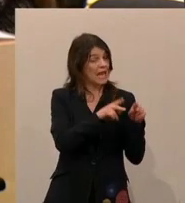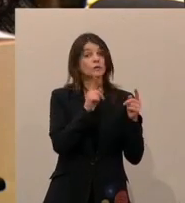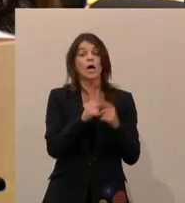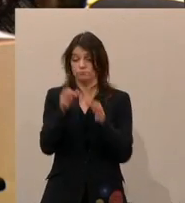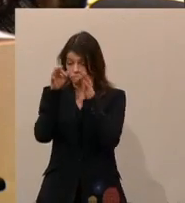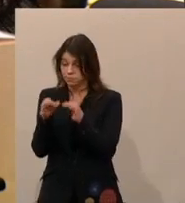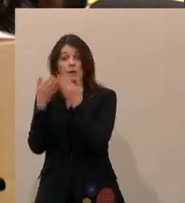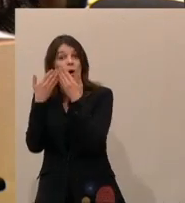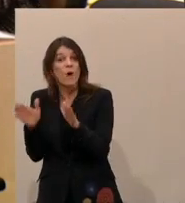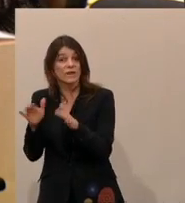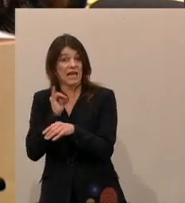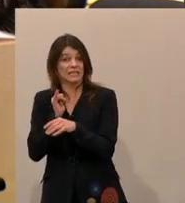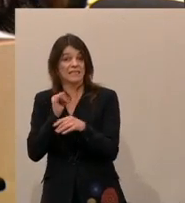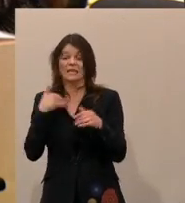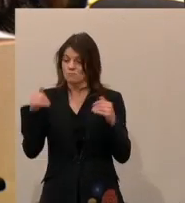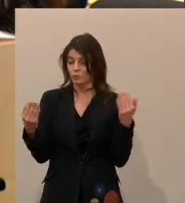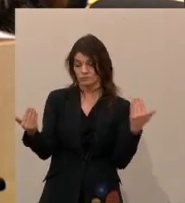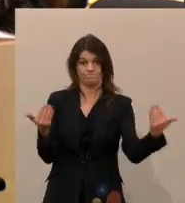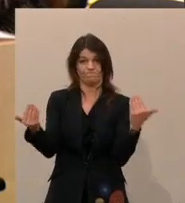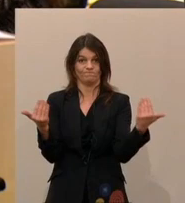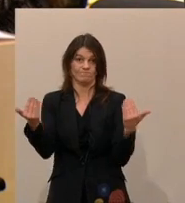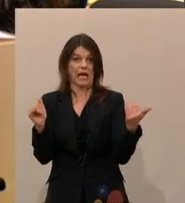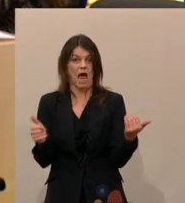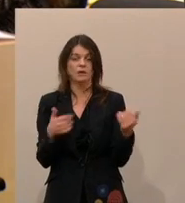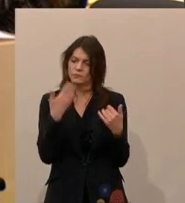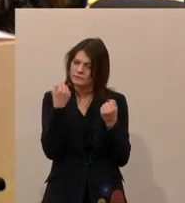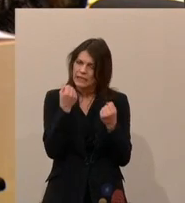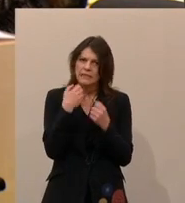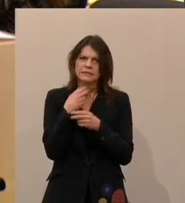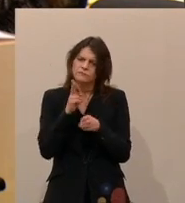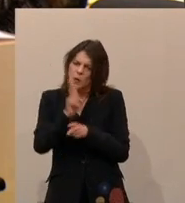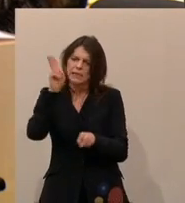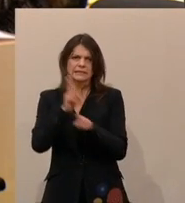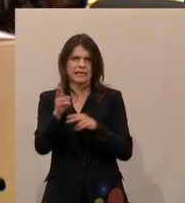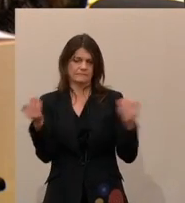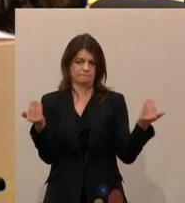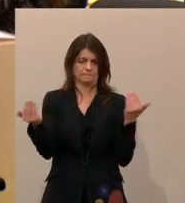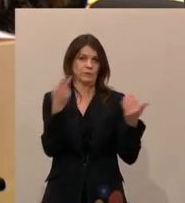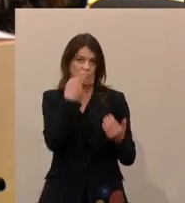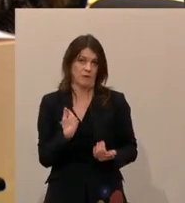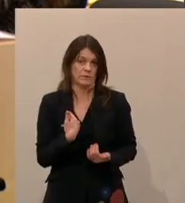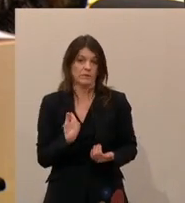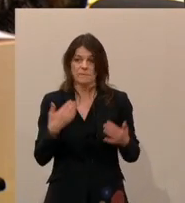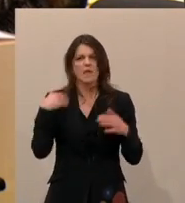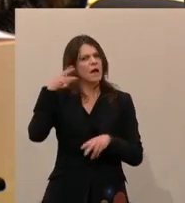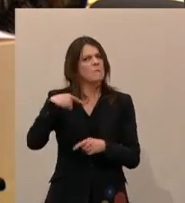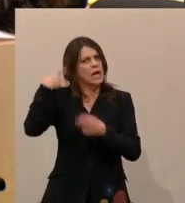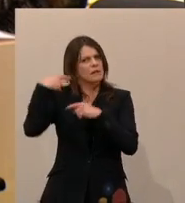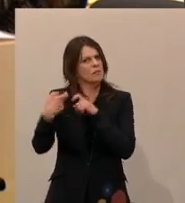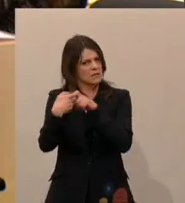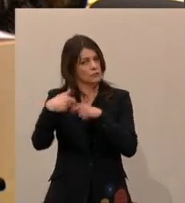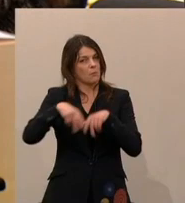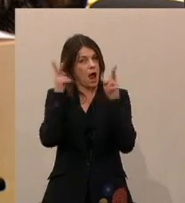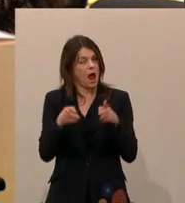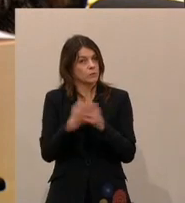berechtigten öffentlichen Interessen gibt und dass hier eine sehr, sehr sorgfältige Abwägung zu treffen ist. Und ich kann mich an Debatten in diesem Haus